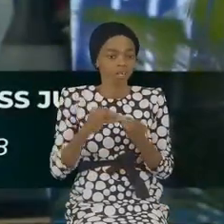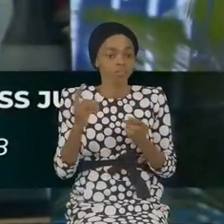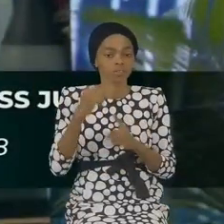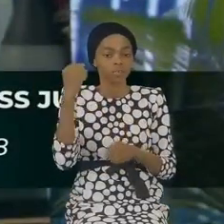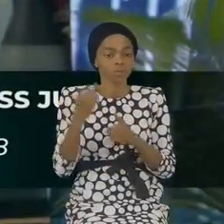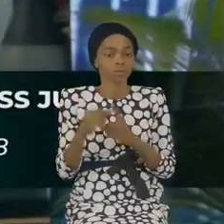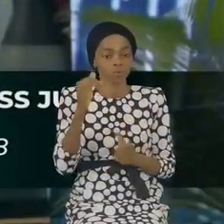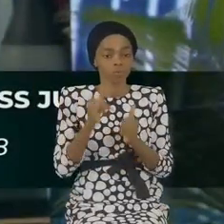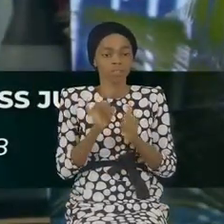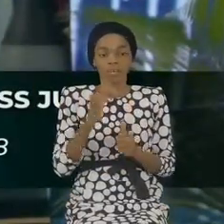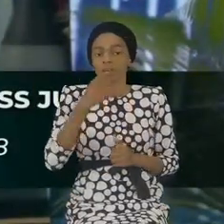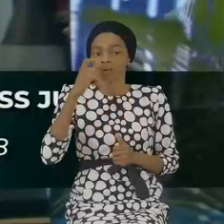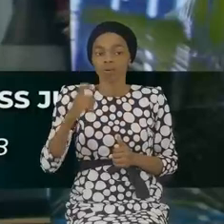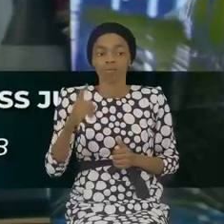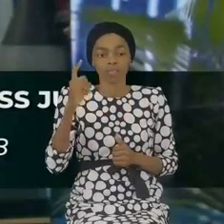Deutéronome 4, 2.